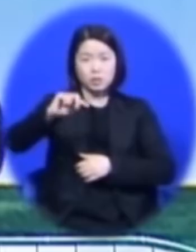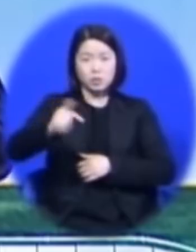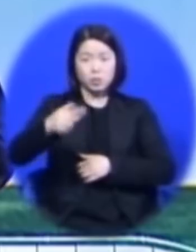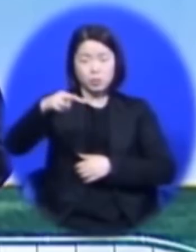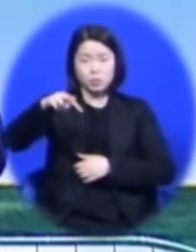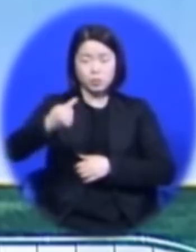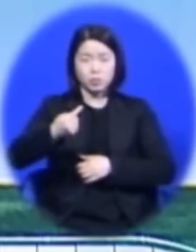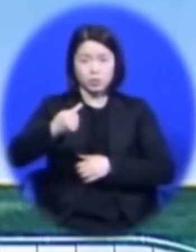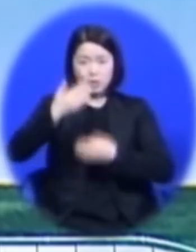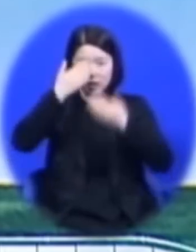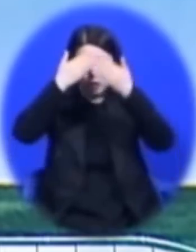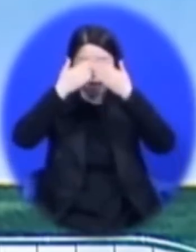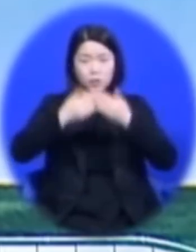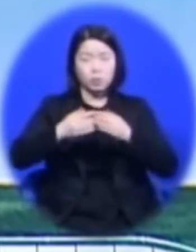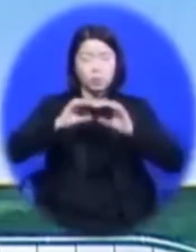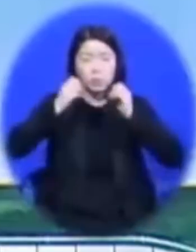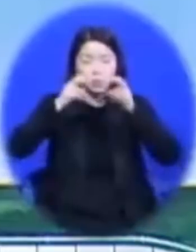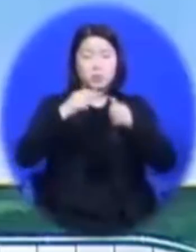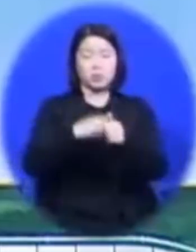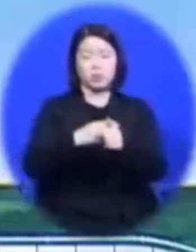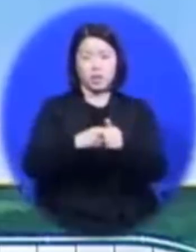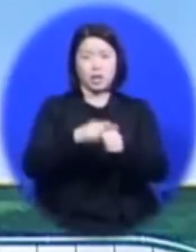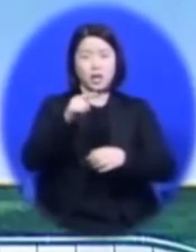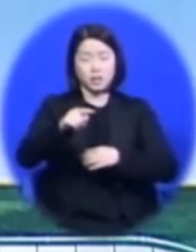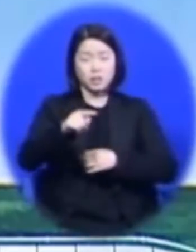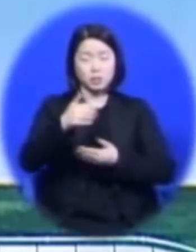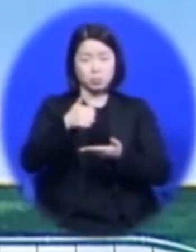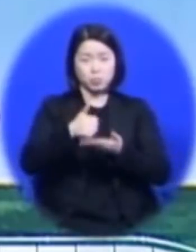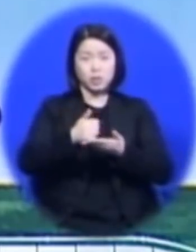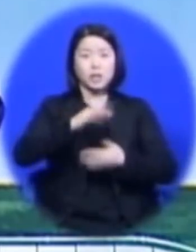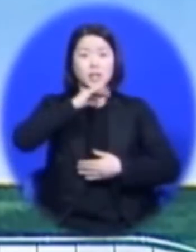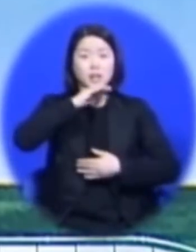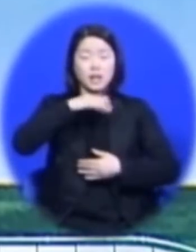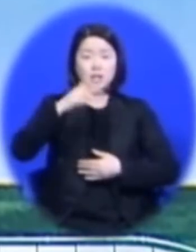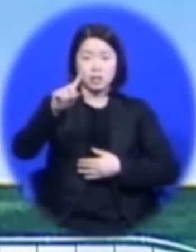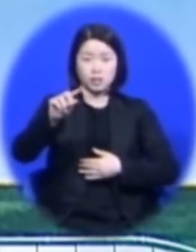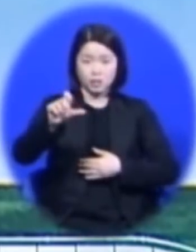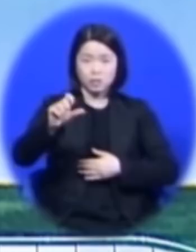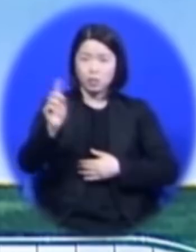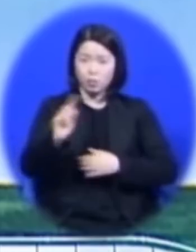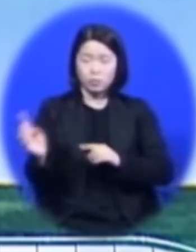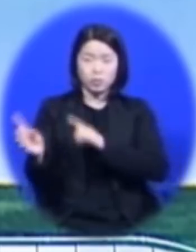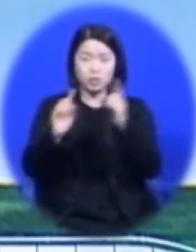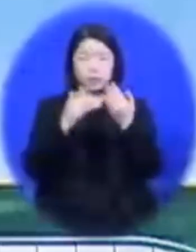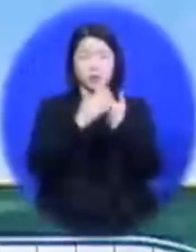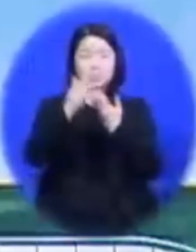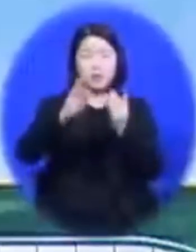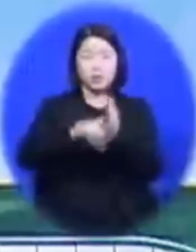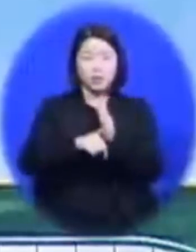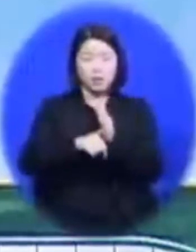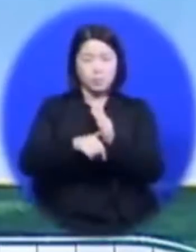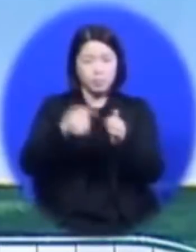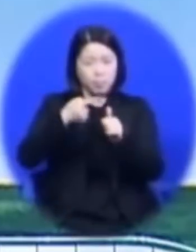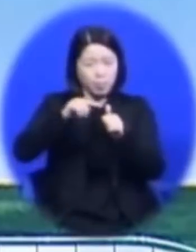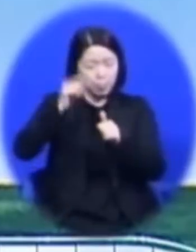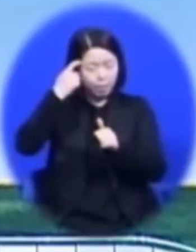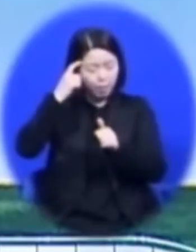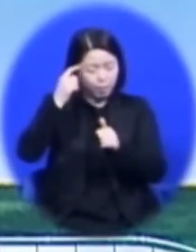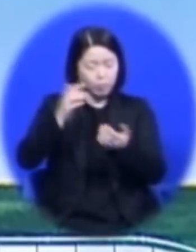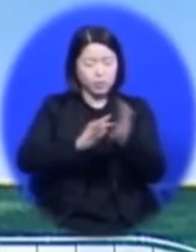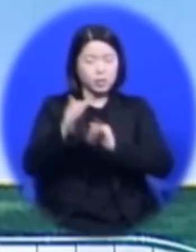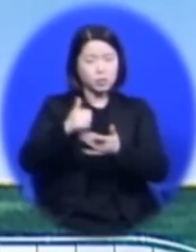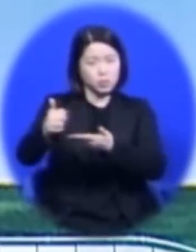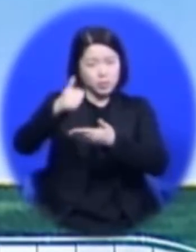이 스탠리 존스 선교사 님이 15살때 어느 집회 해서 그가 의지적으로 예수님을 영접하면